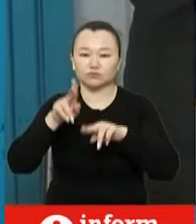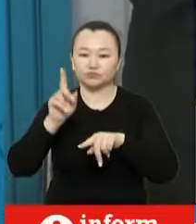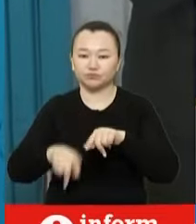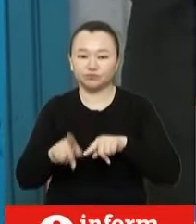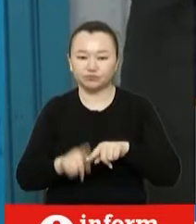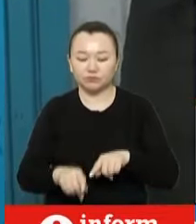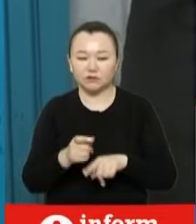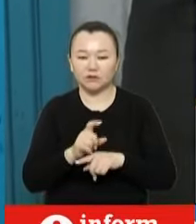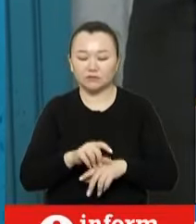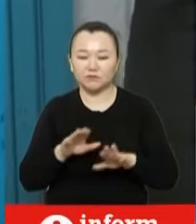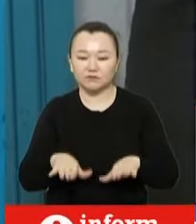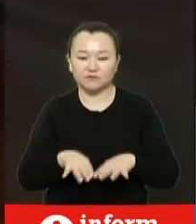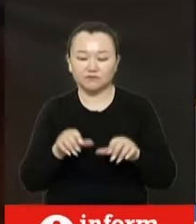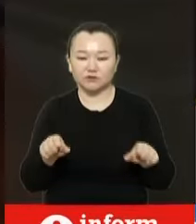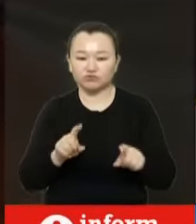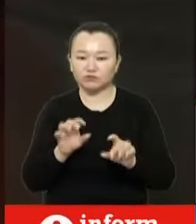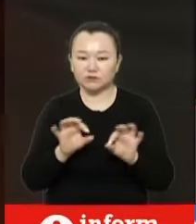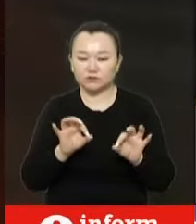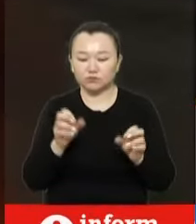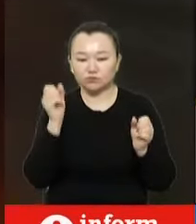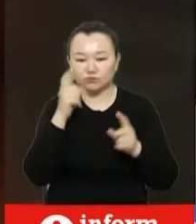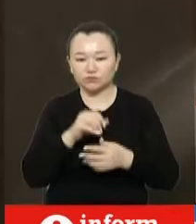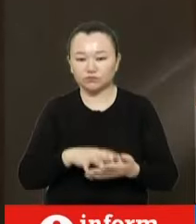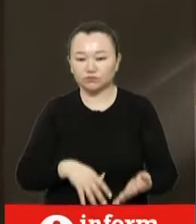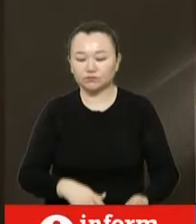говорят местные власти, узнавала Оксана Матасова.